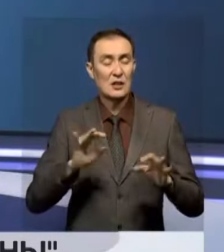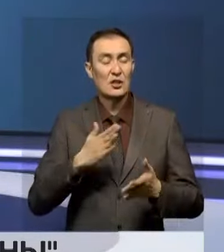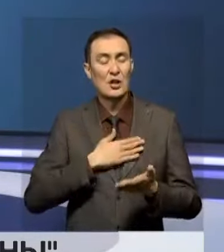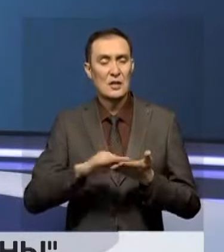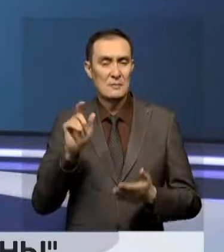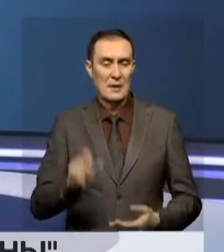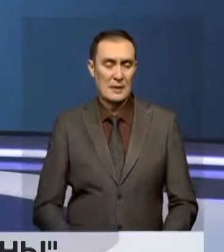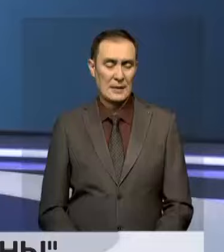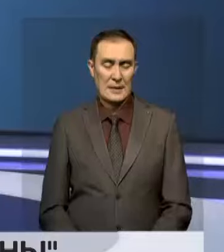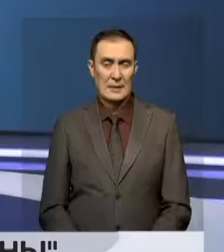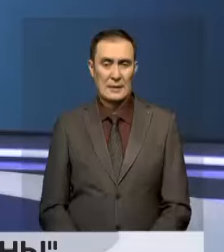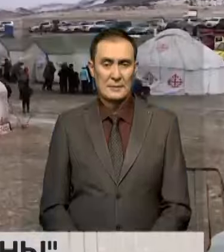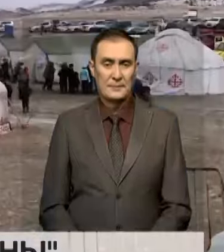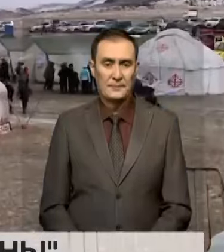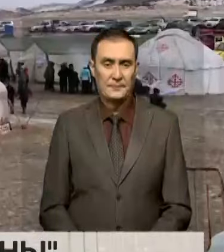Лисенбердина.